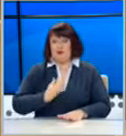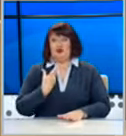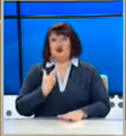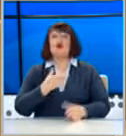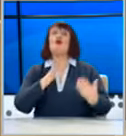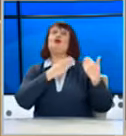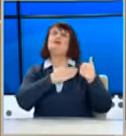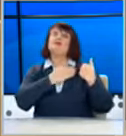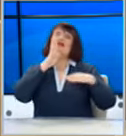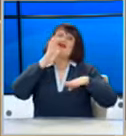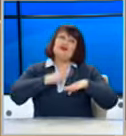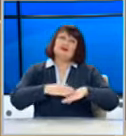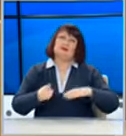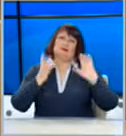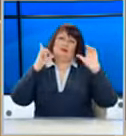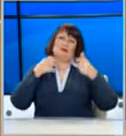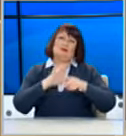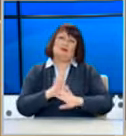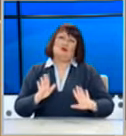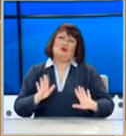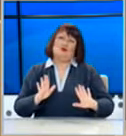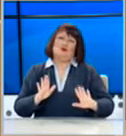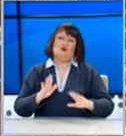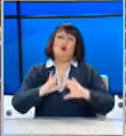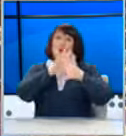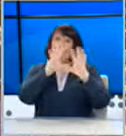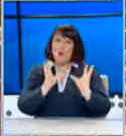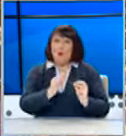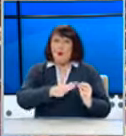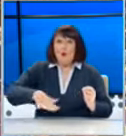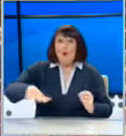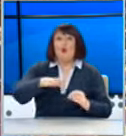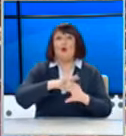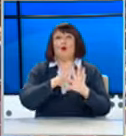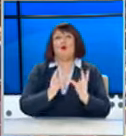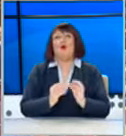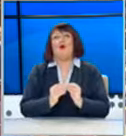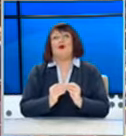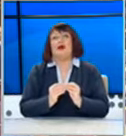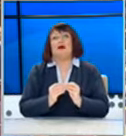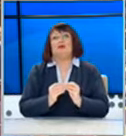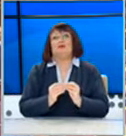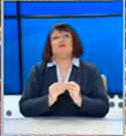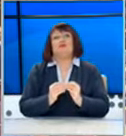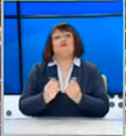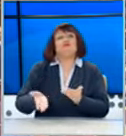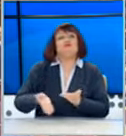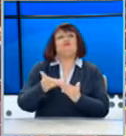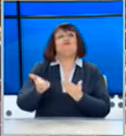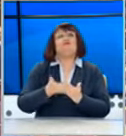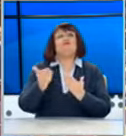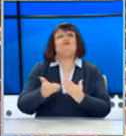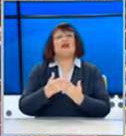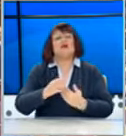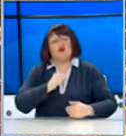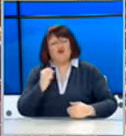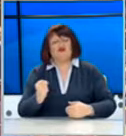της Νέας Δημοκρατίας. Όλοι, ακόμη και ακρεφνείς υποστηρικτές του κόμματός